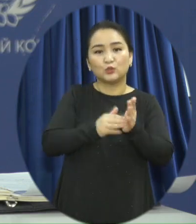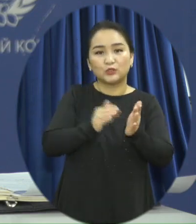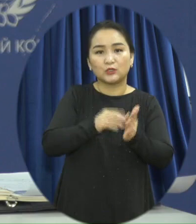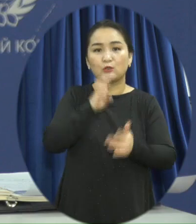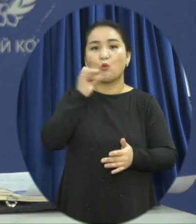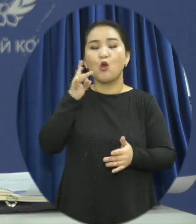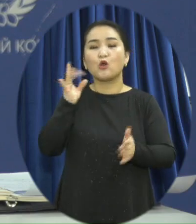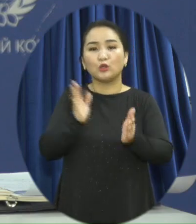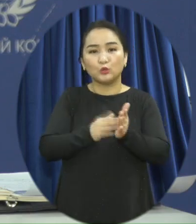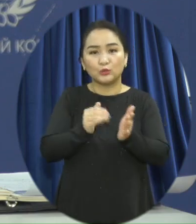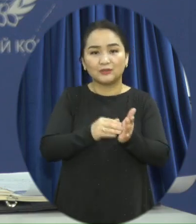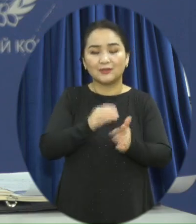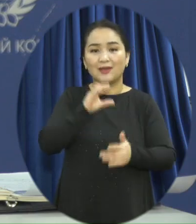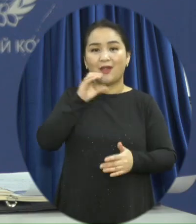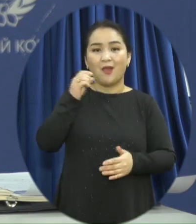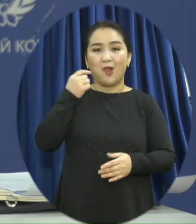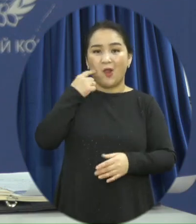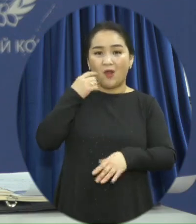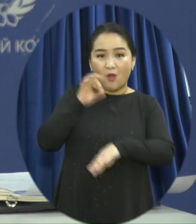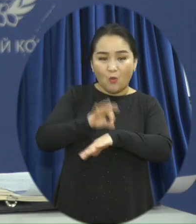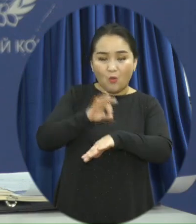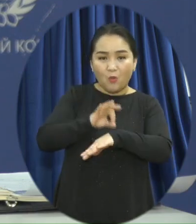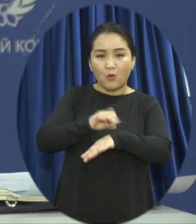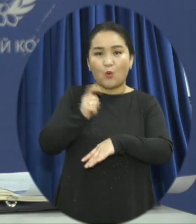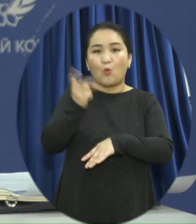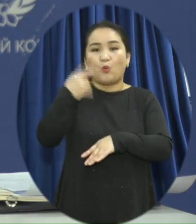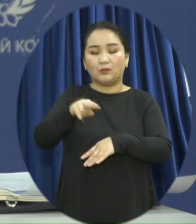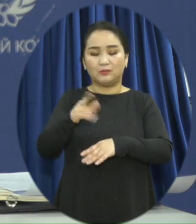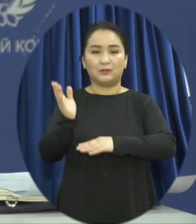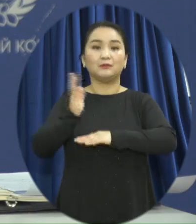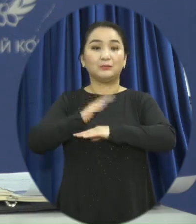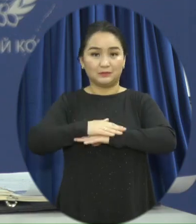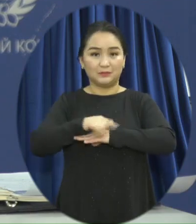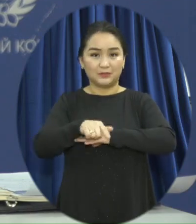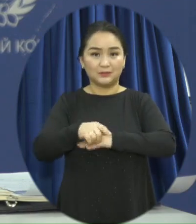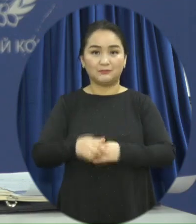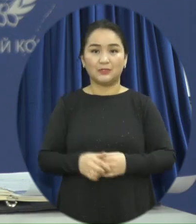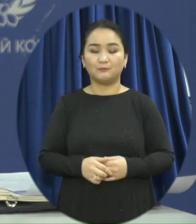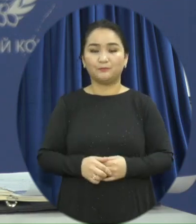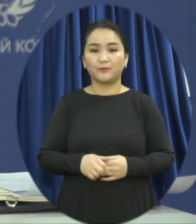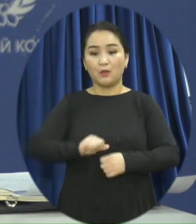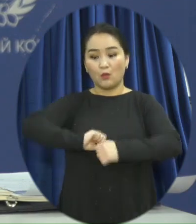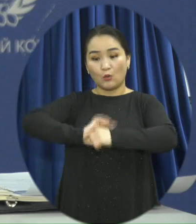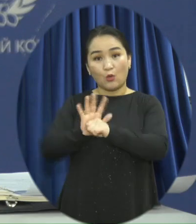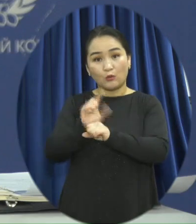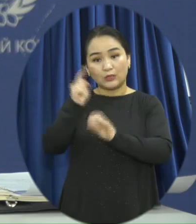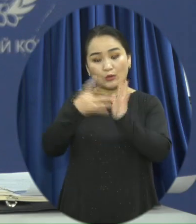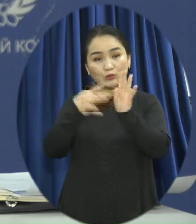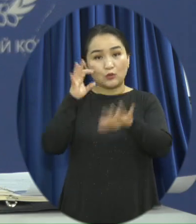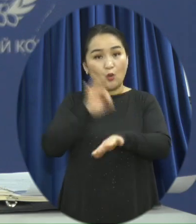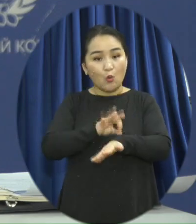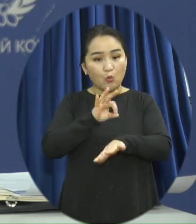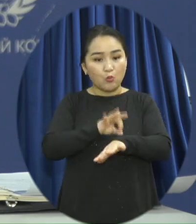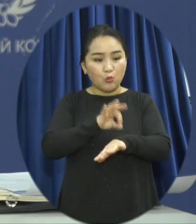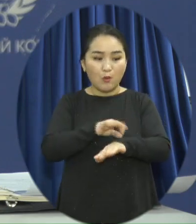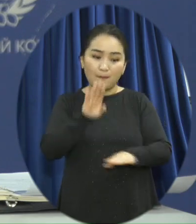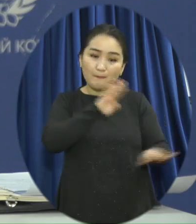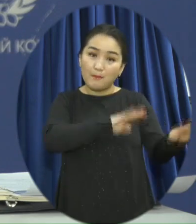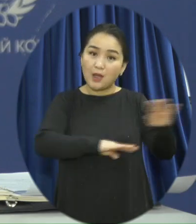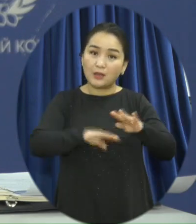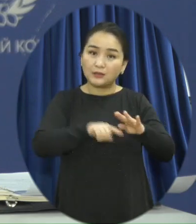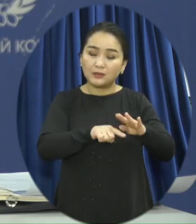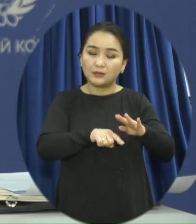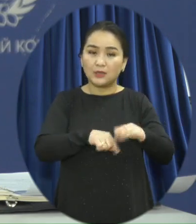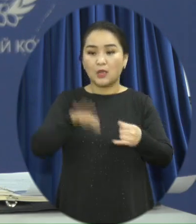саахрын хүндрэлээр нас орсон. За ер нь бол коронавирус халдварын нөхцөл байдал